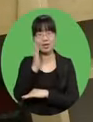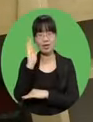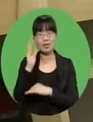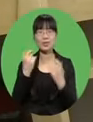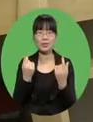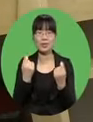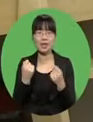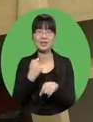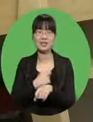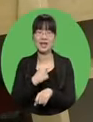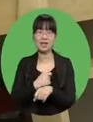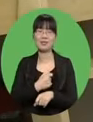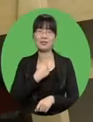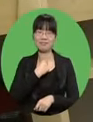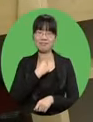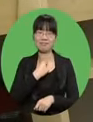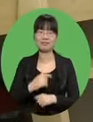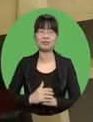생각하는 것처럼